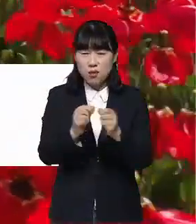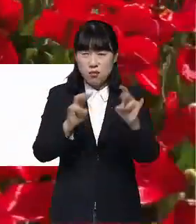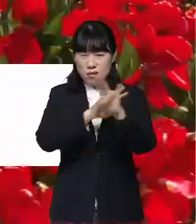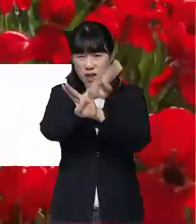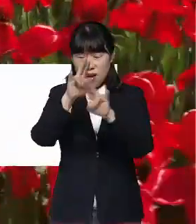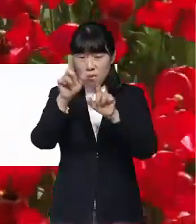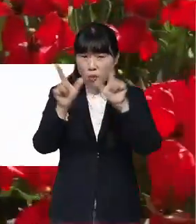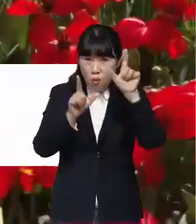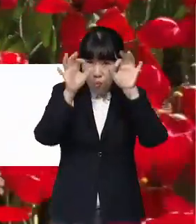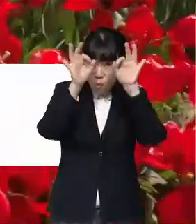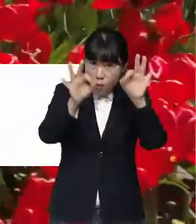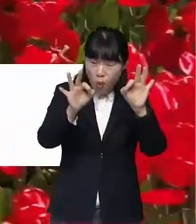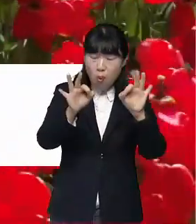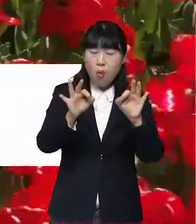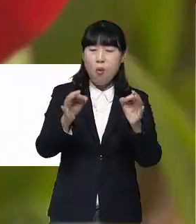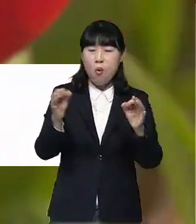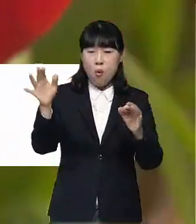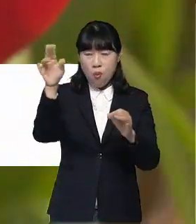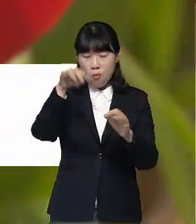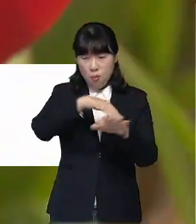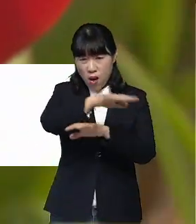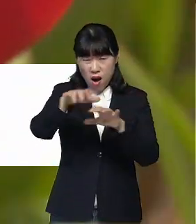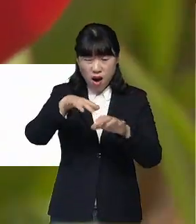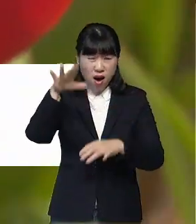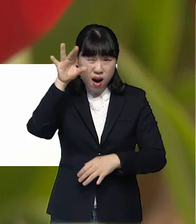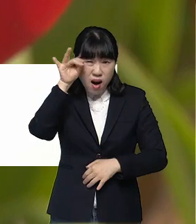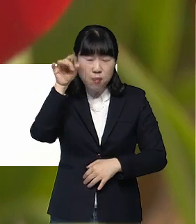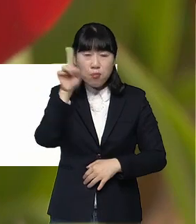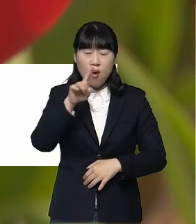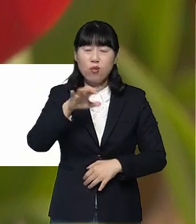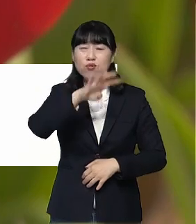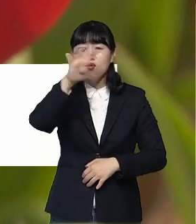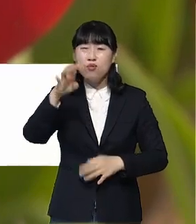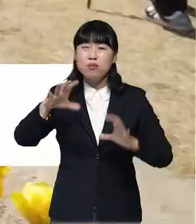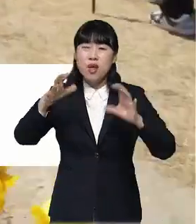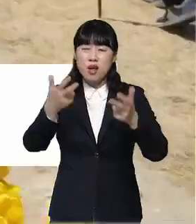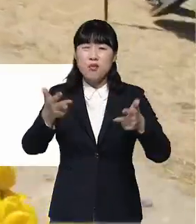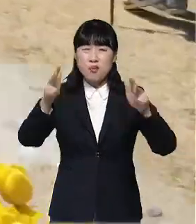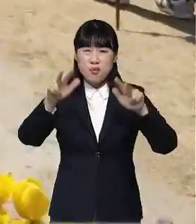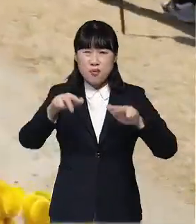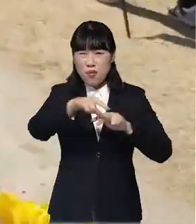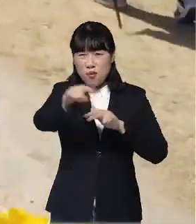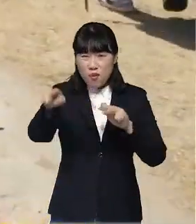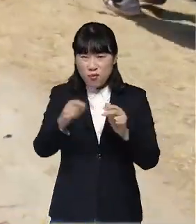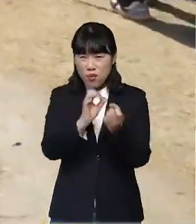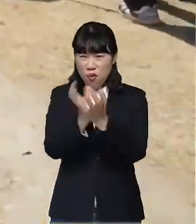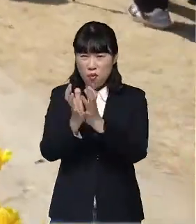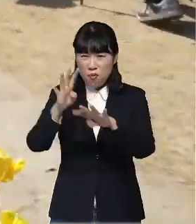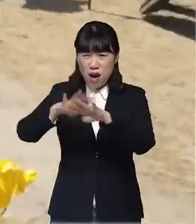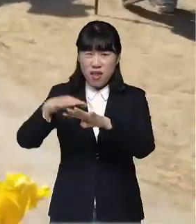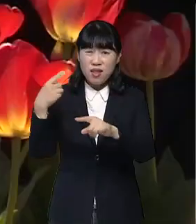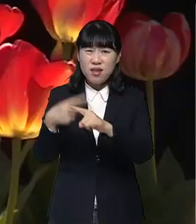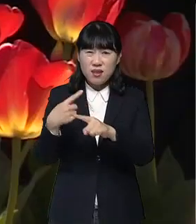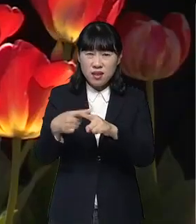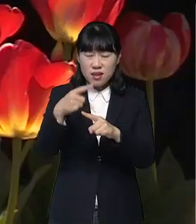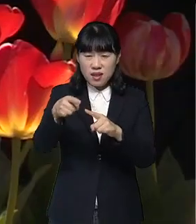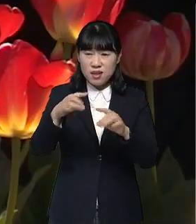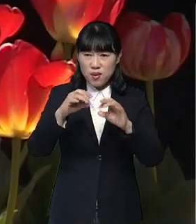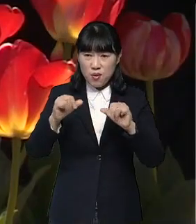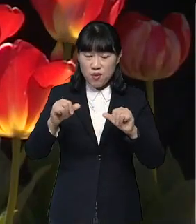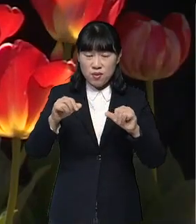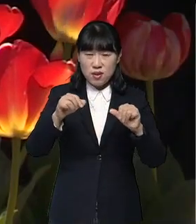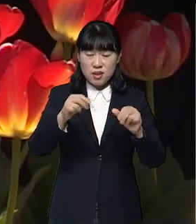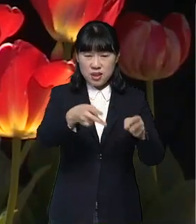네덜란드풍의 풍차 조형물까지 어우러져 유럽의 정원을 연상케 합니다. 육지와 다리가 연결돼 꽃나들이가